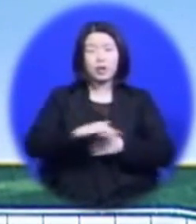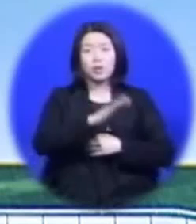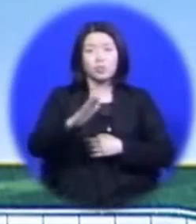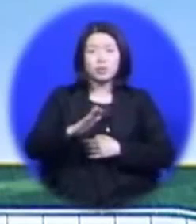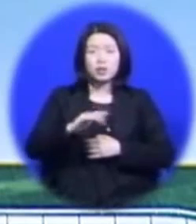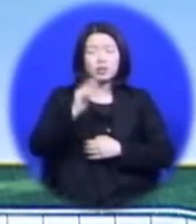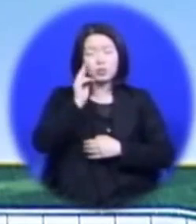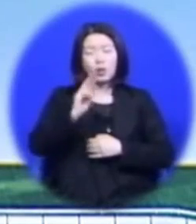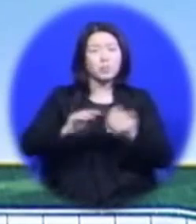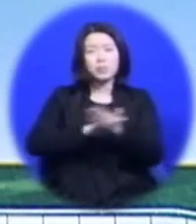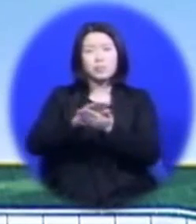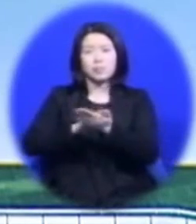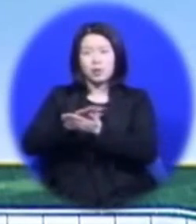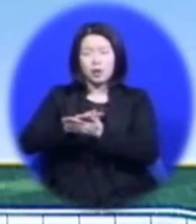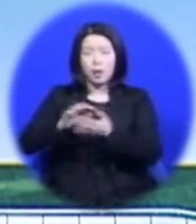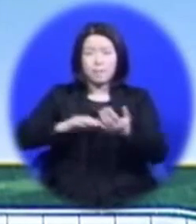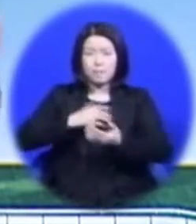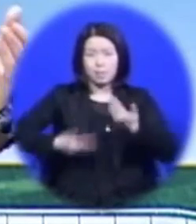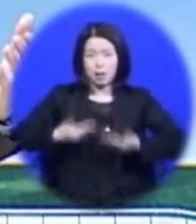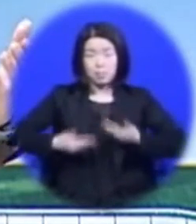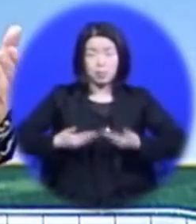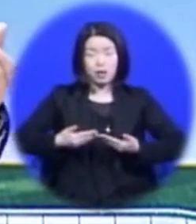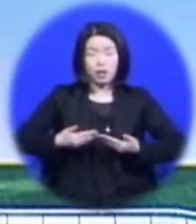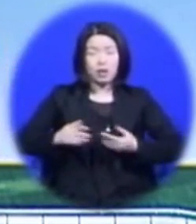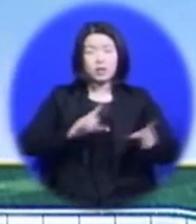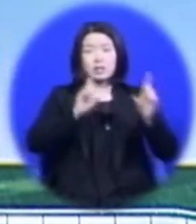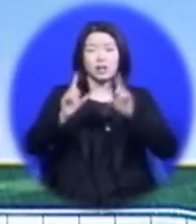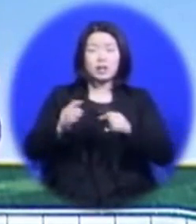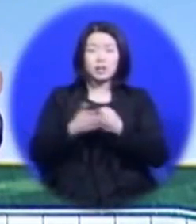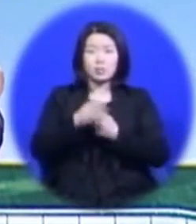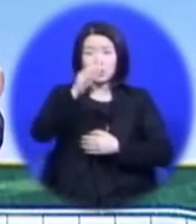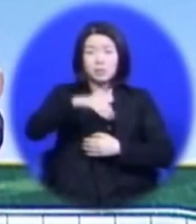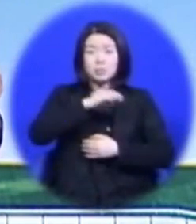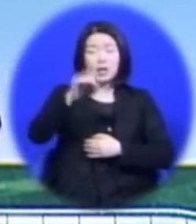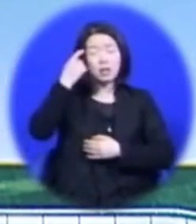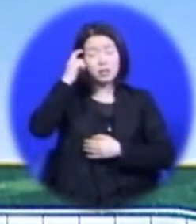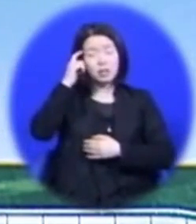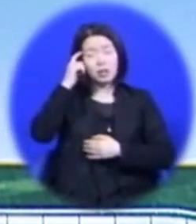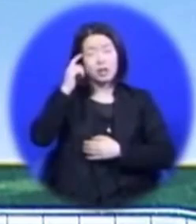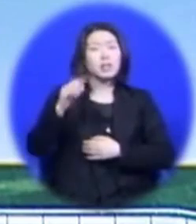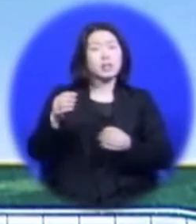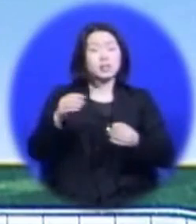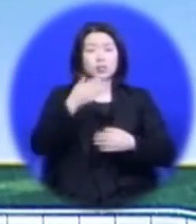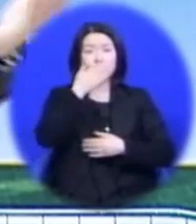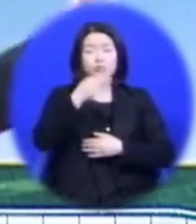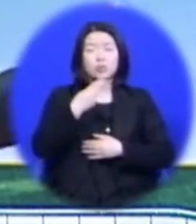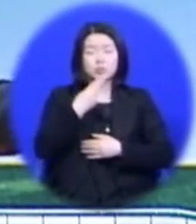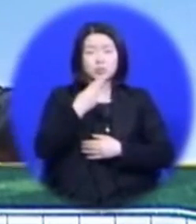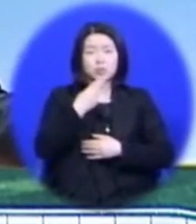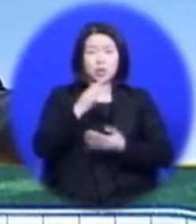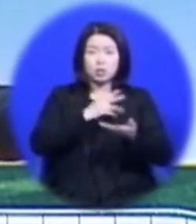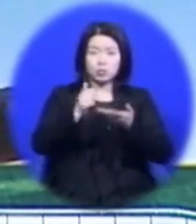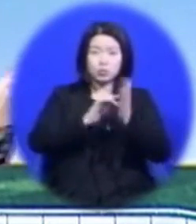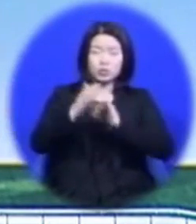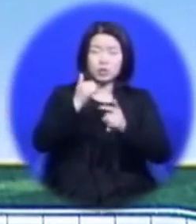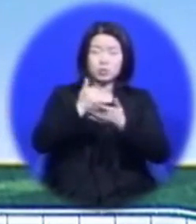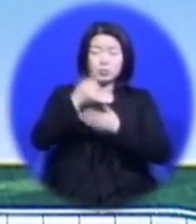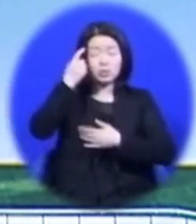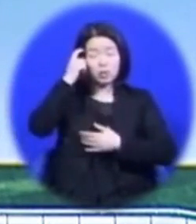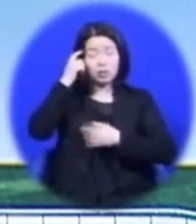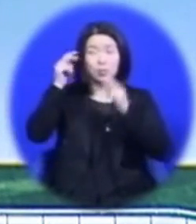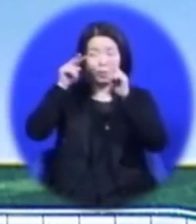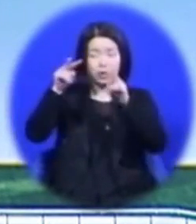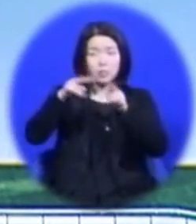분주하게 사느라 십자가를 생각할 겨를이 없습니다. 주 예수님을 바라보고 생각하지 겨를이 없이